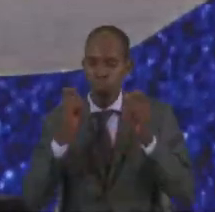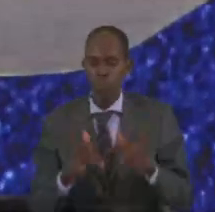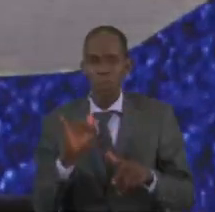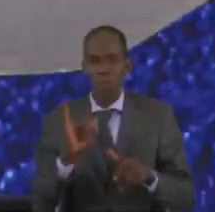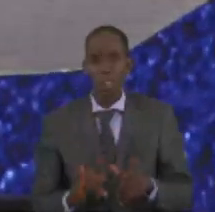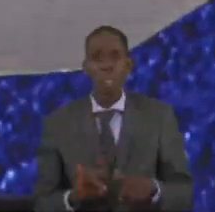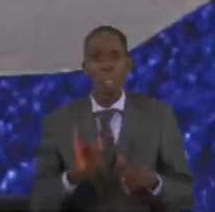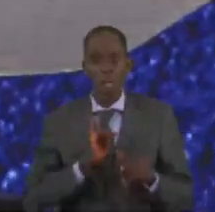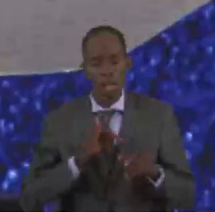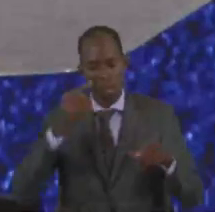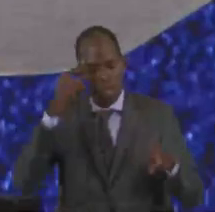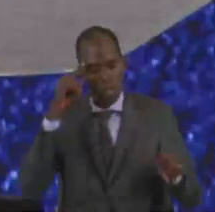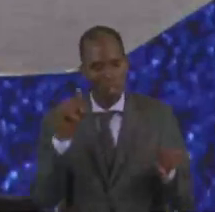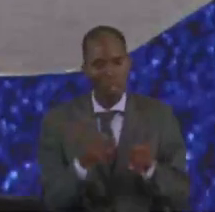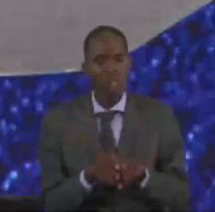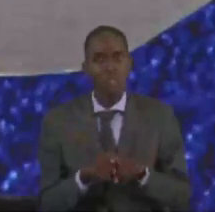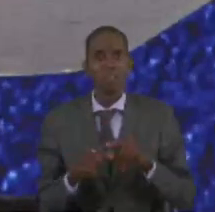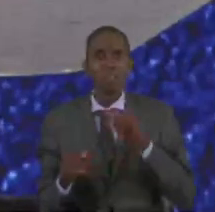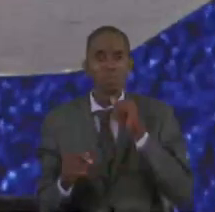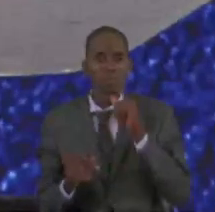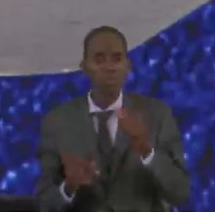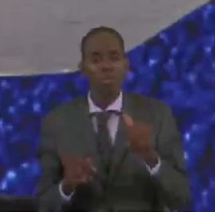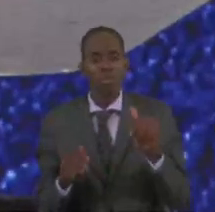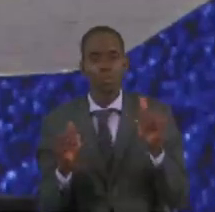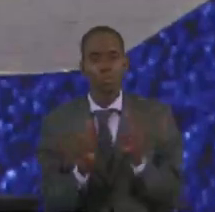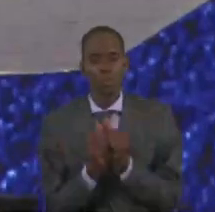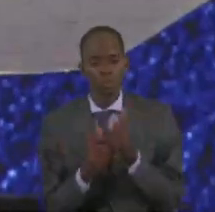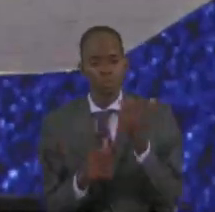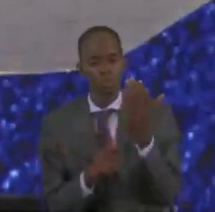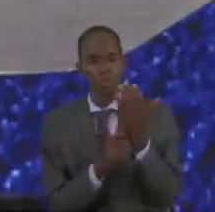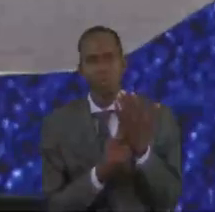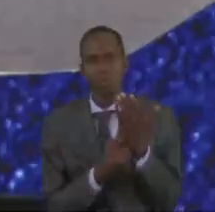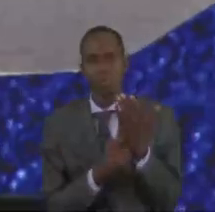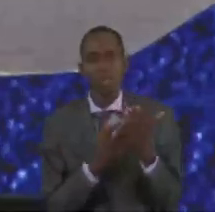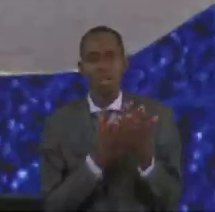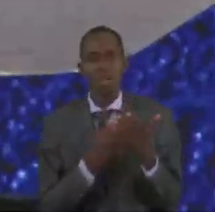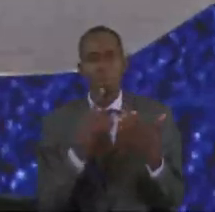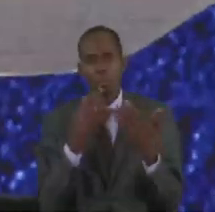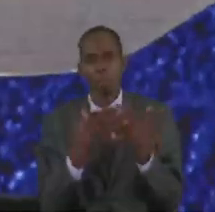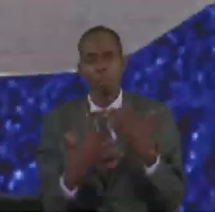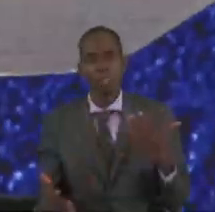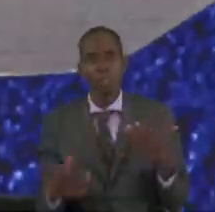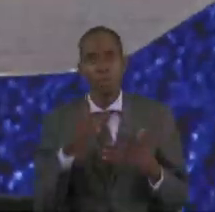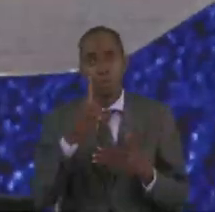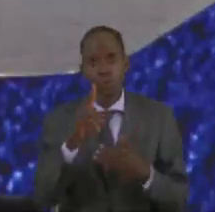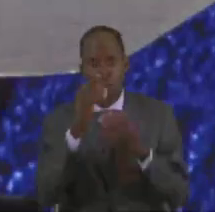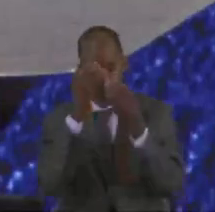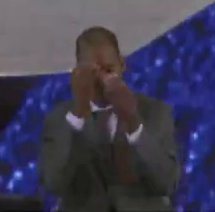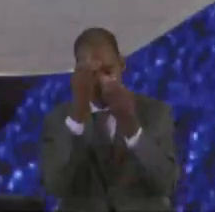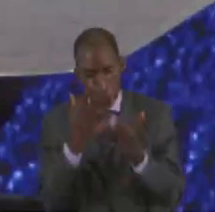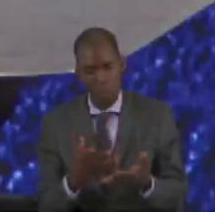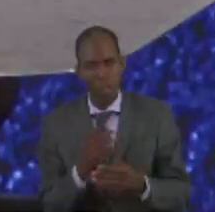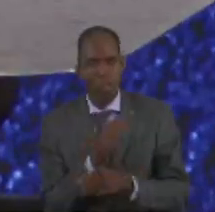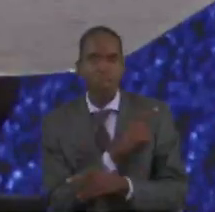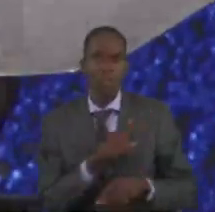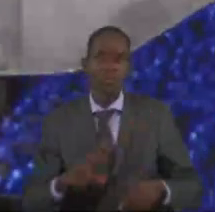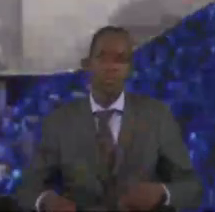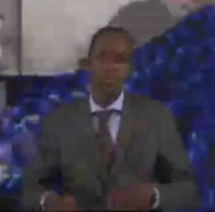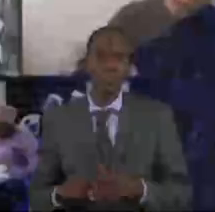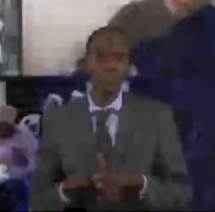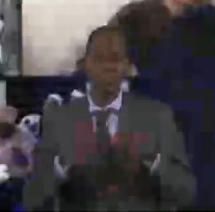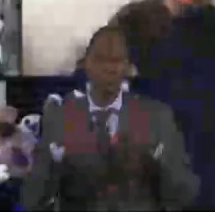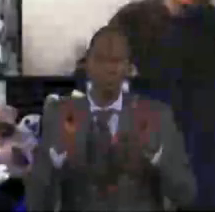Aussitôt, je ne consultais ni la chair, ni le sang. Il a obéi au